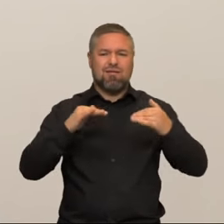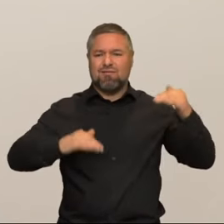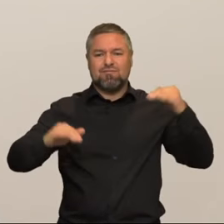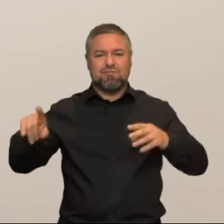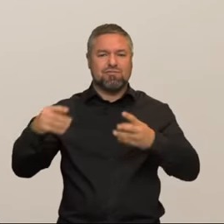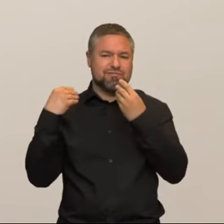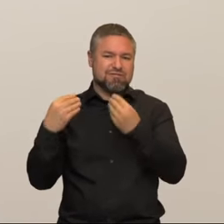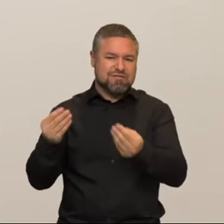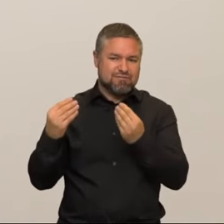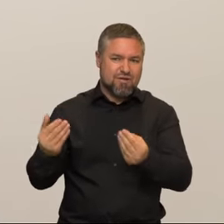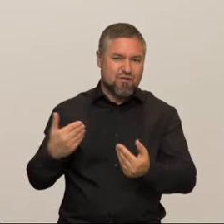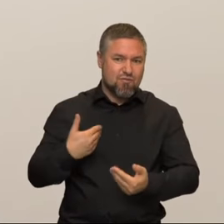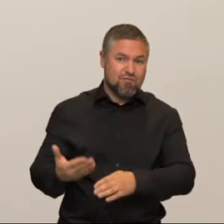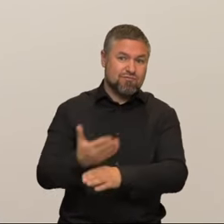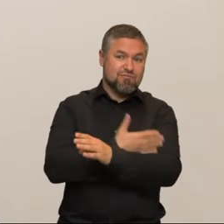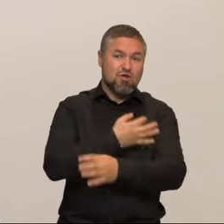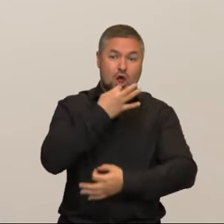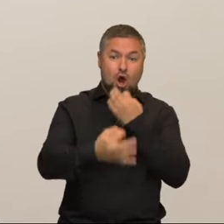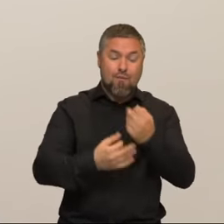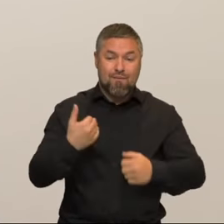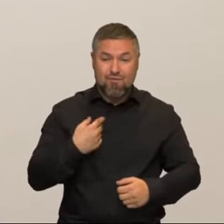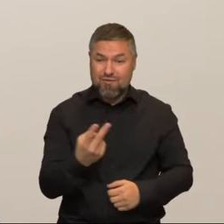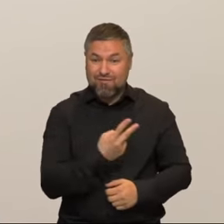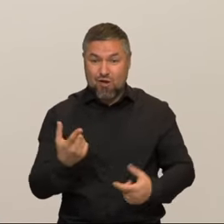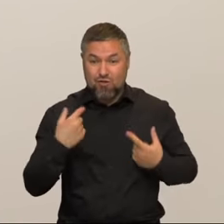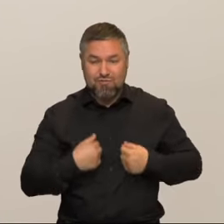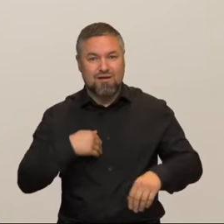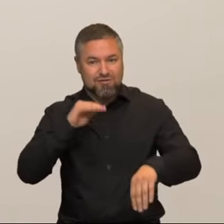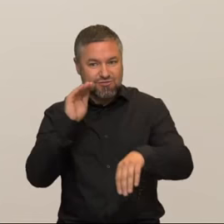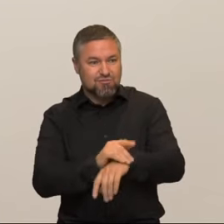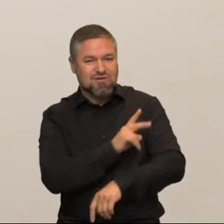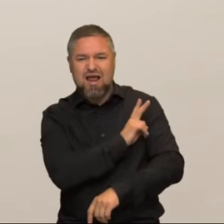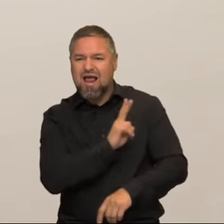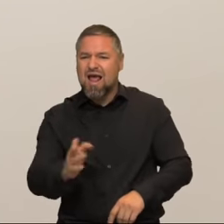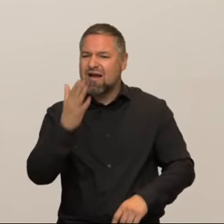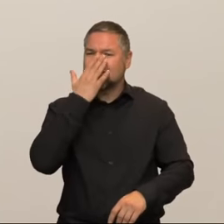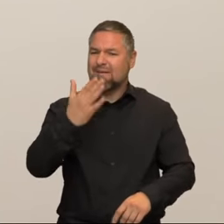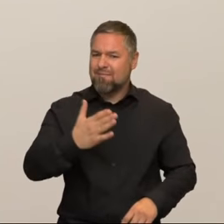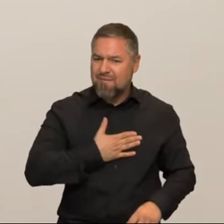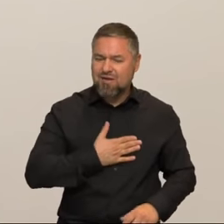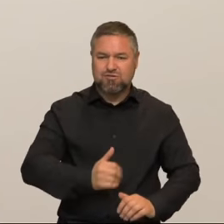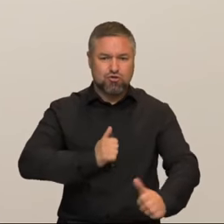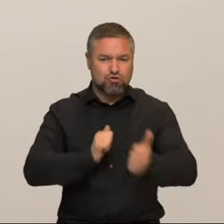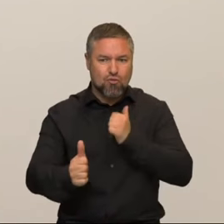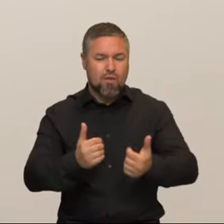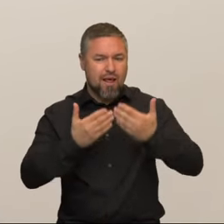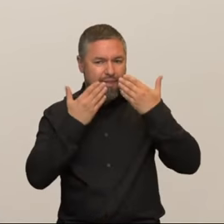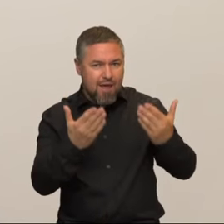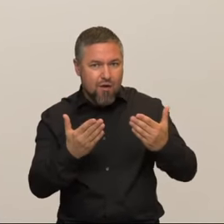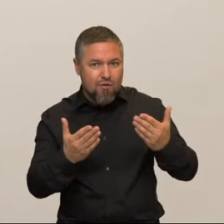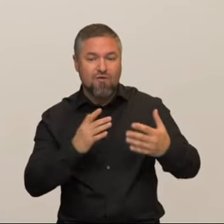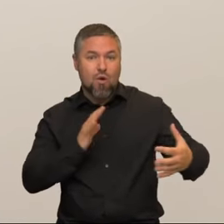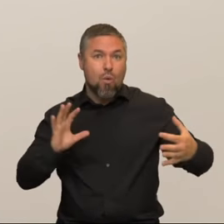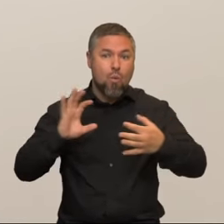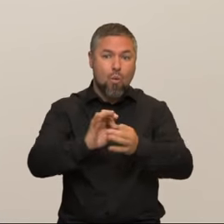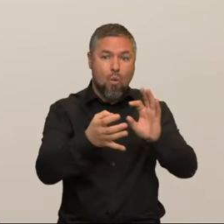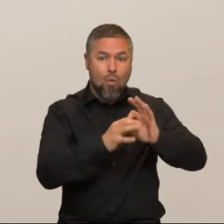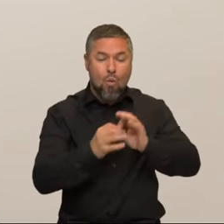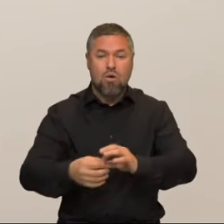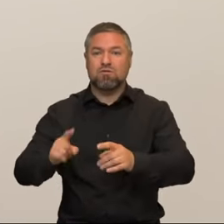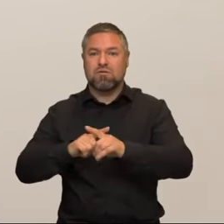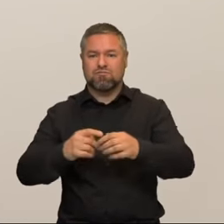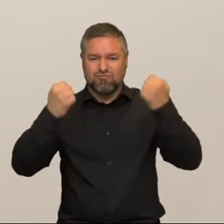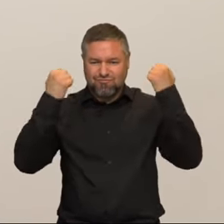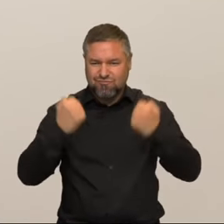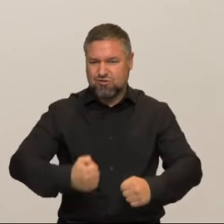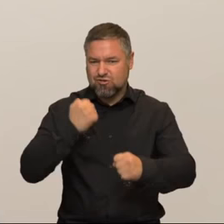moich wspaniałych przedmówców, ale myślę, że zgodzimy się, że każda pasja sportowa i naukowa łączy ze sobą jedno,